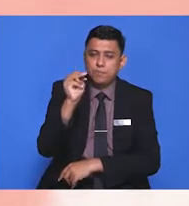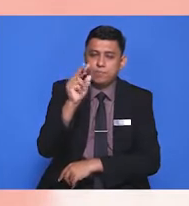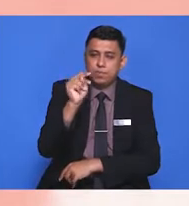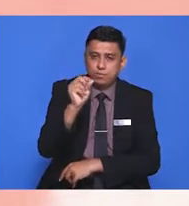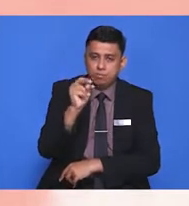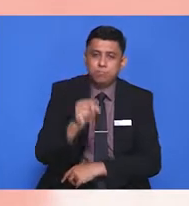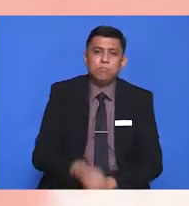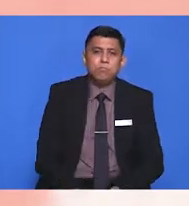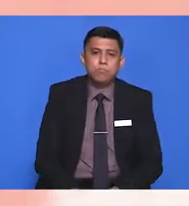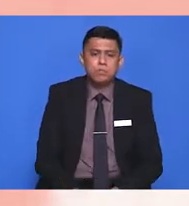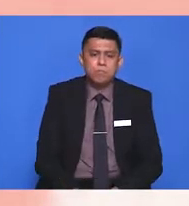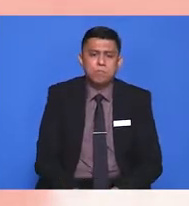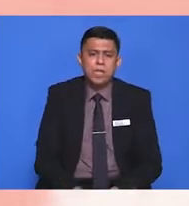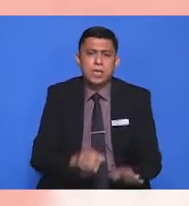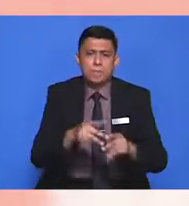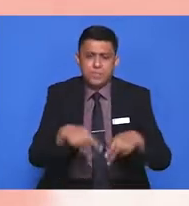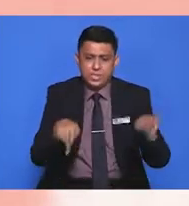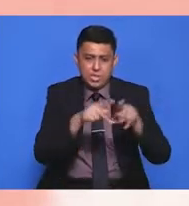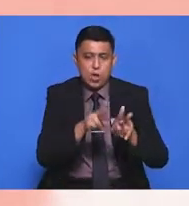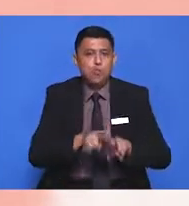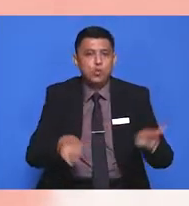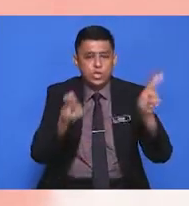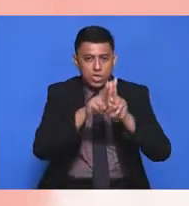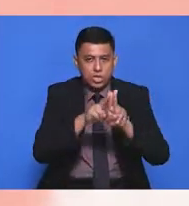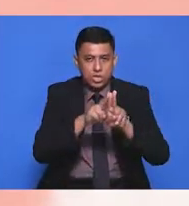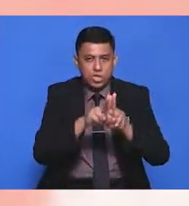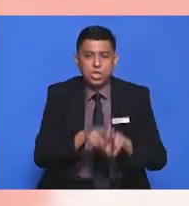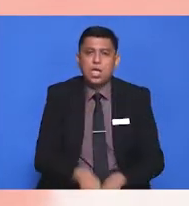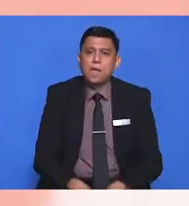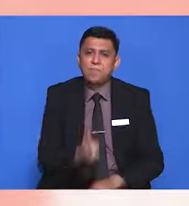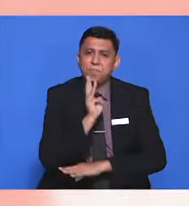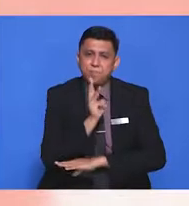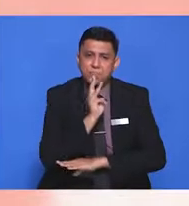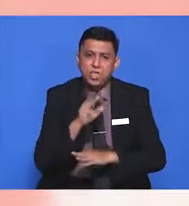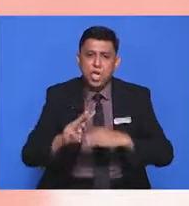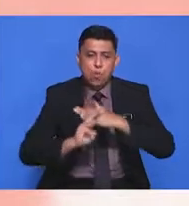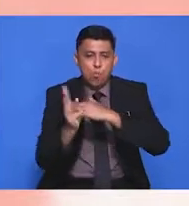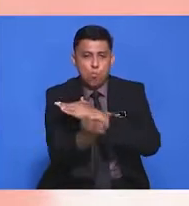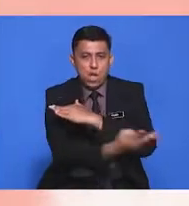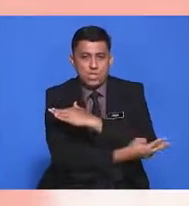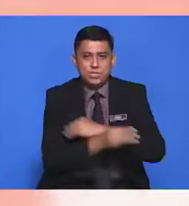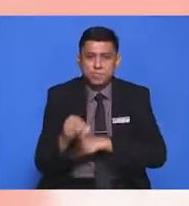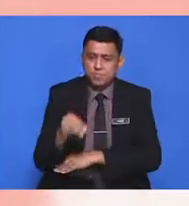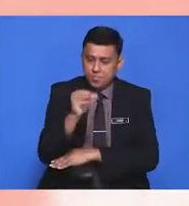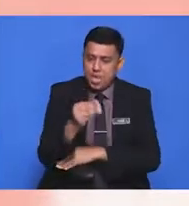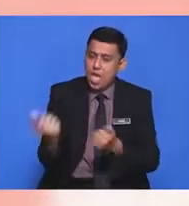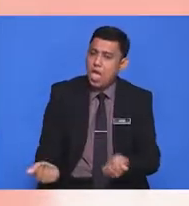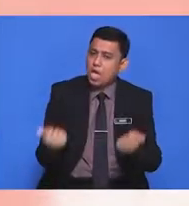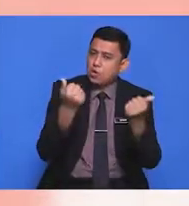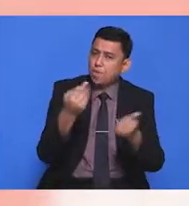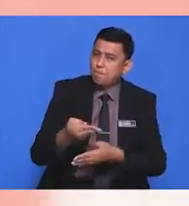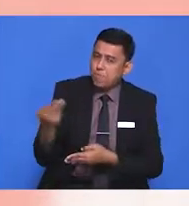Kepentingan utama Sungai Irrawaddy adalah sumber pengairan, kawasan pertanian, mengangkut barangan